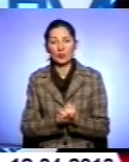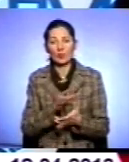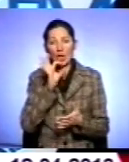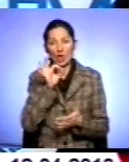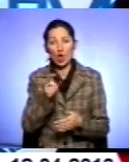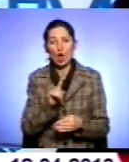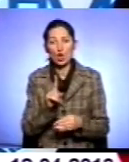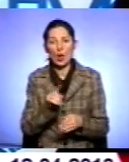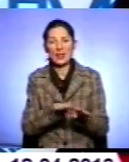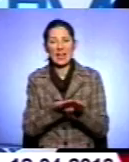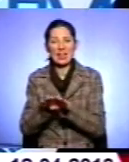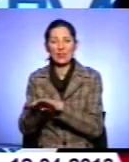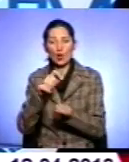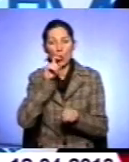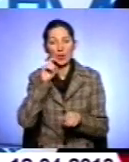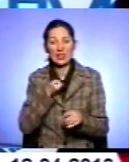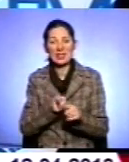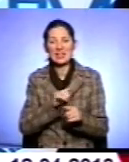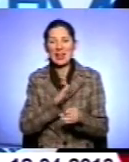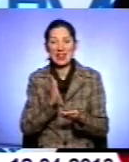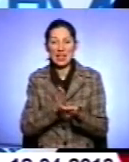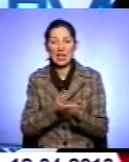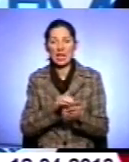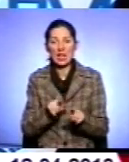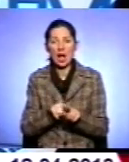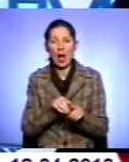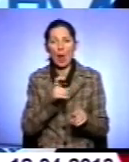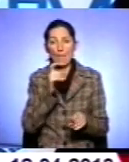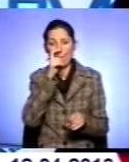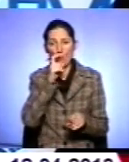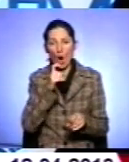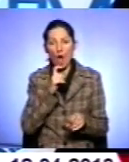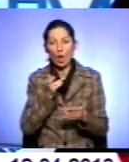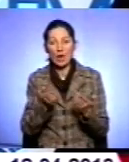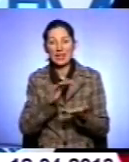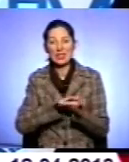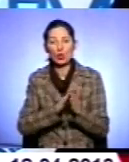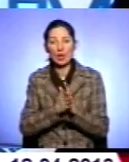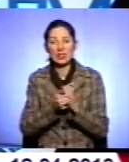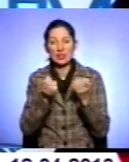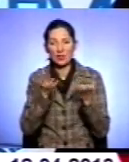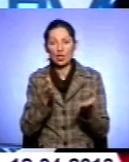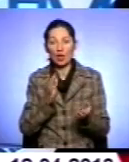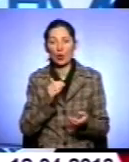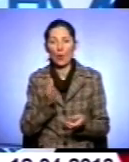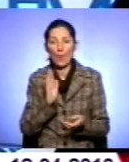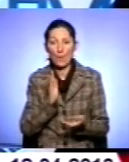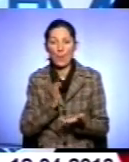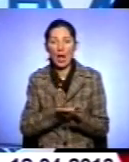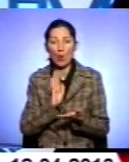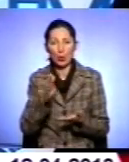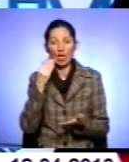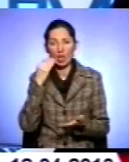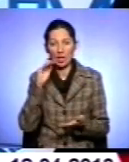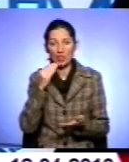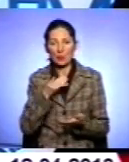скажу, що на рівні України це не є так погано, але ситуація, звичайно, бажає бути кращою, тому що